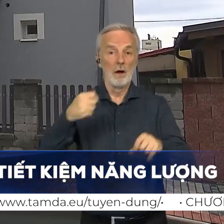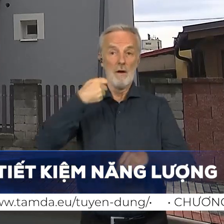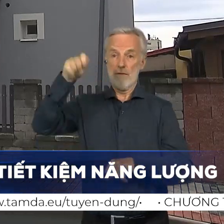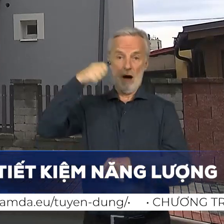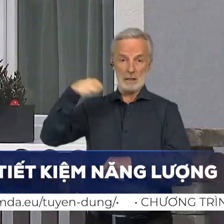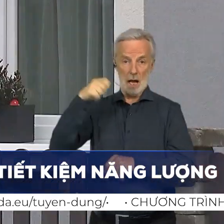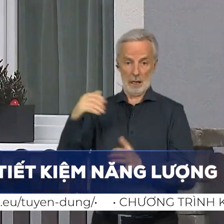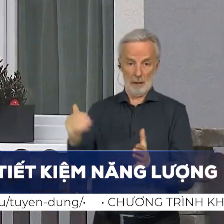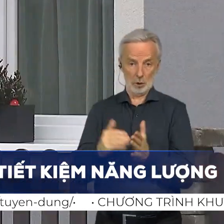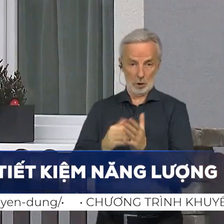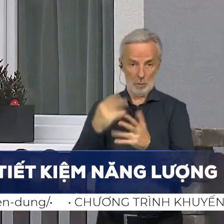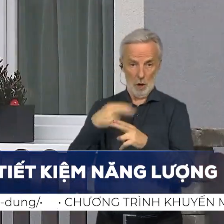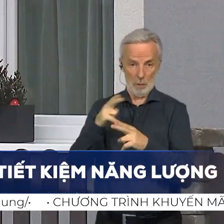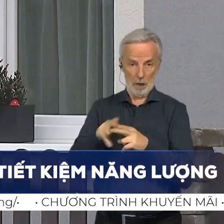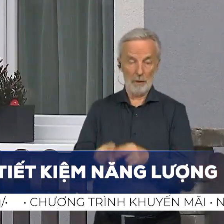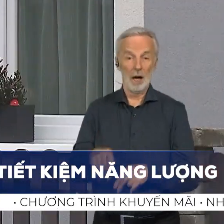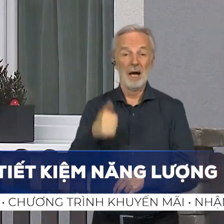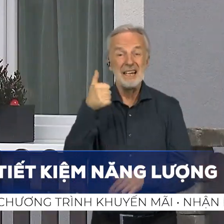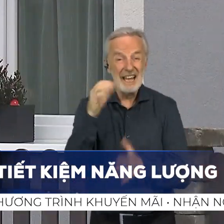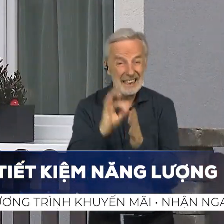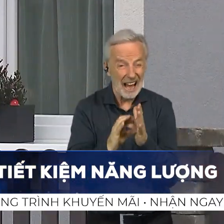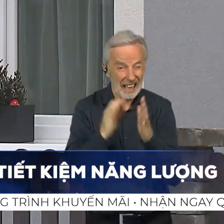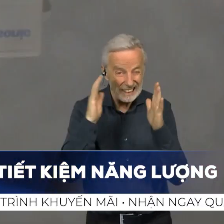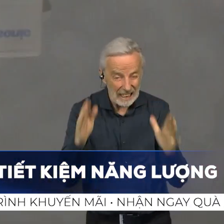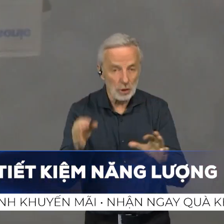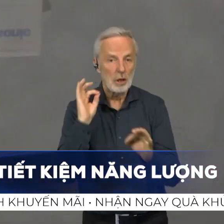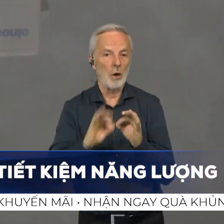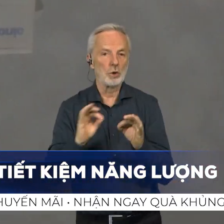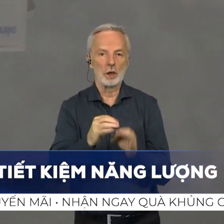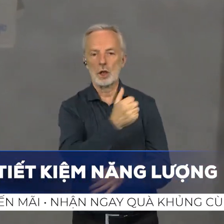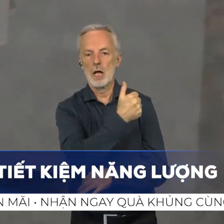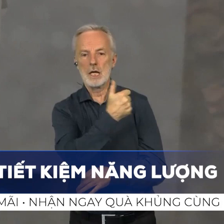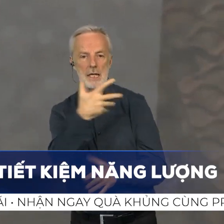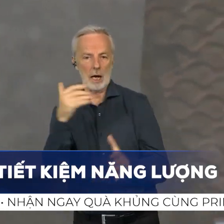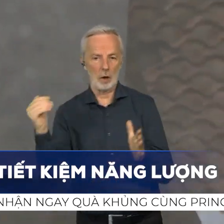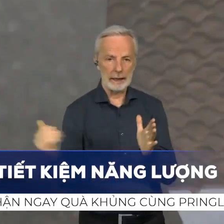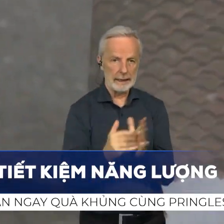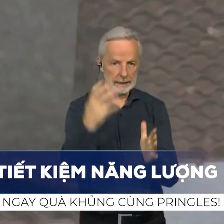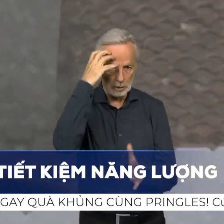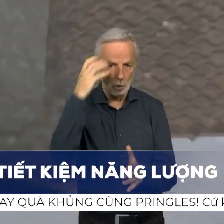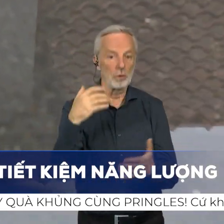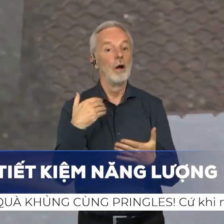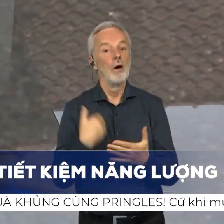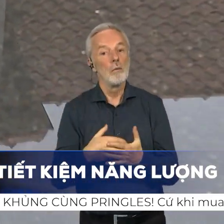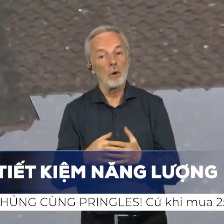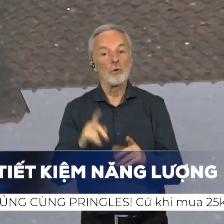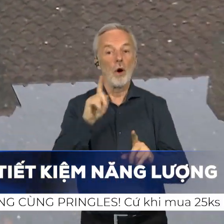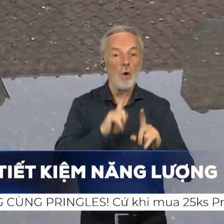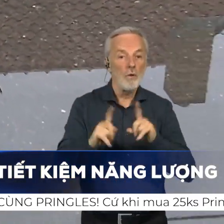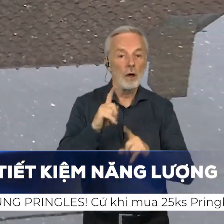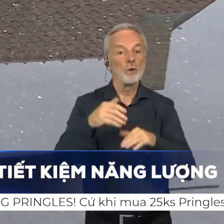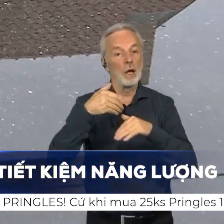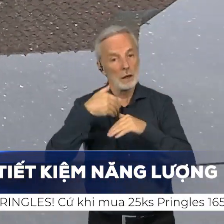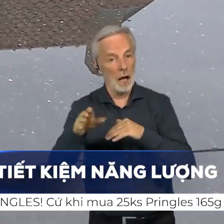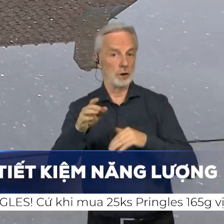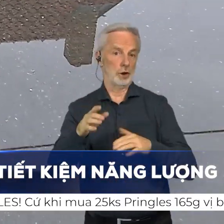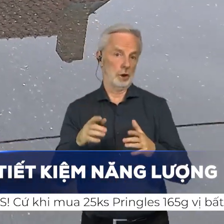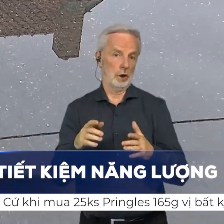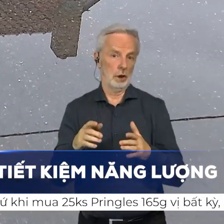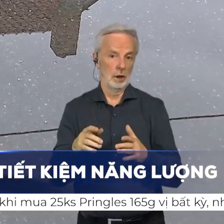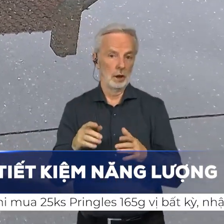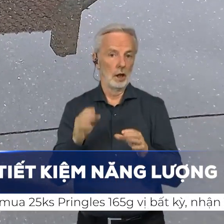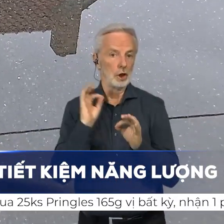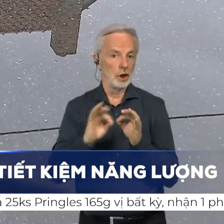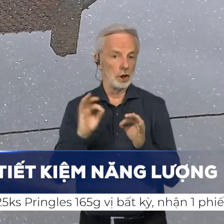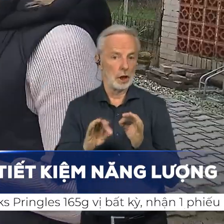cũng cần được sửa chữa. Nhờ việc cách nhiệt, ông đã tiết kiệm được hàng nghìn kurun cho mùa sưởi ấm đầu tiên, do đó ông không phản đối các biện pháp